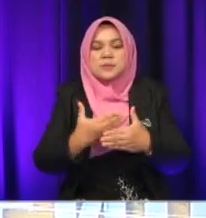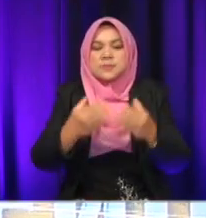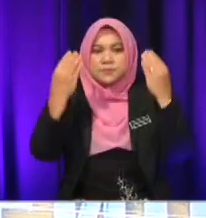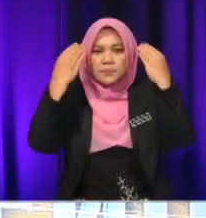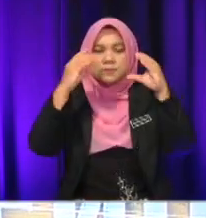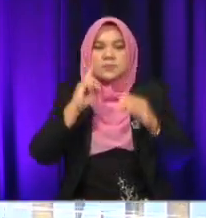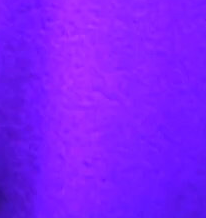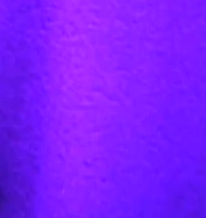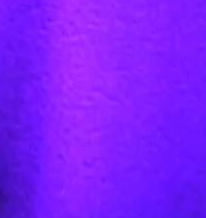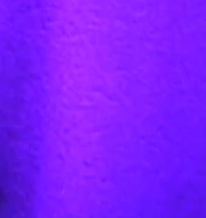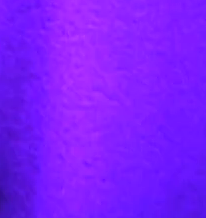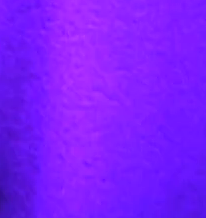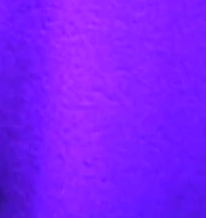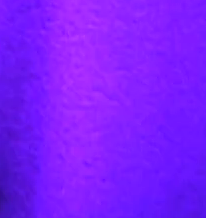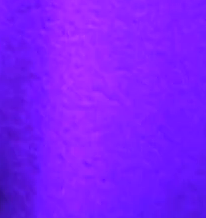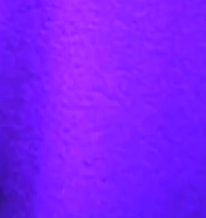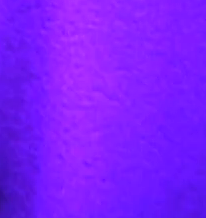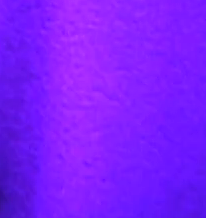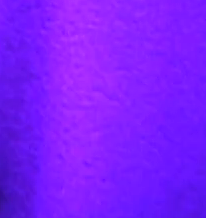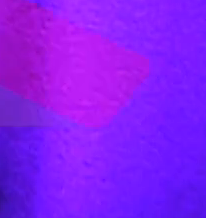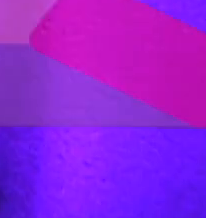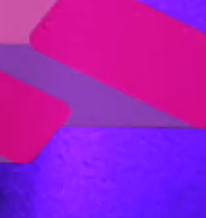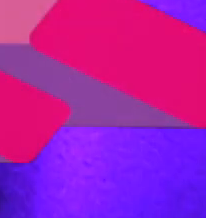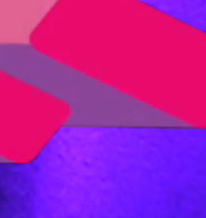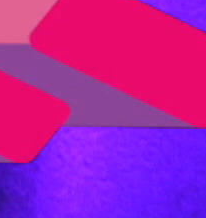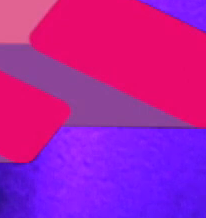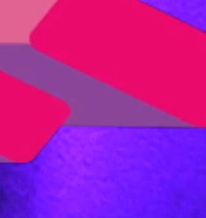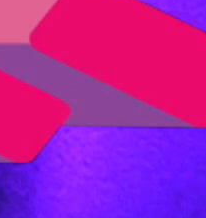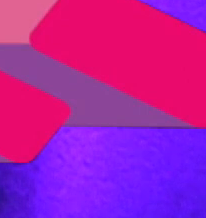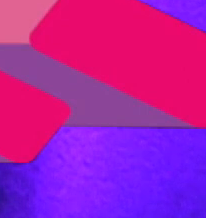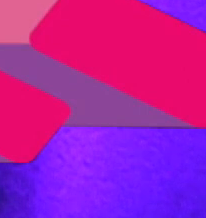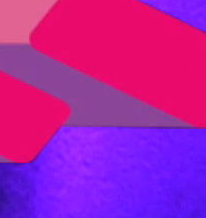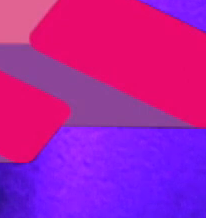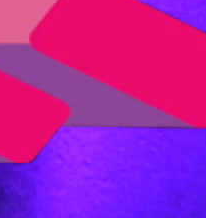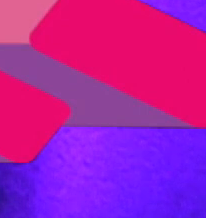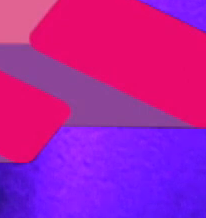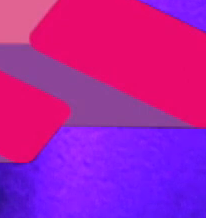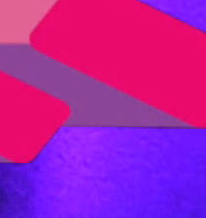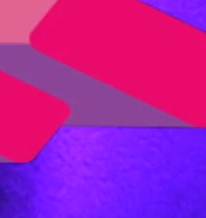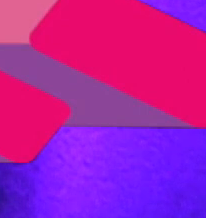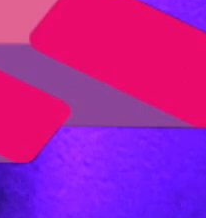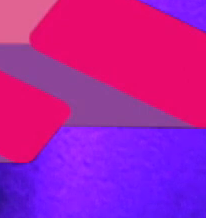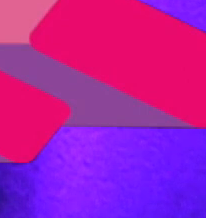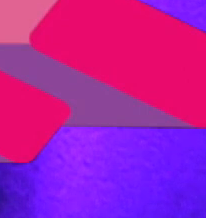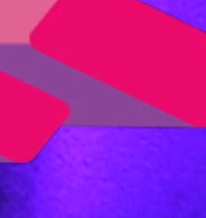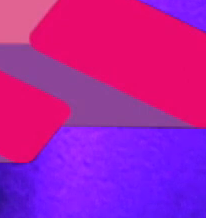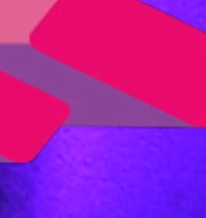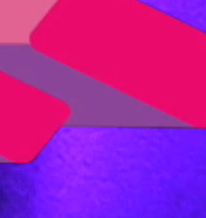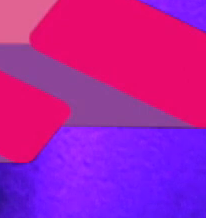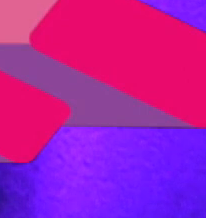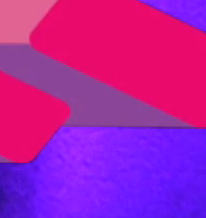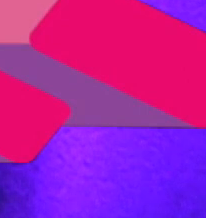Cikgu Nur Ziana Yuf dari SMK Dato' Ibrahim Yaakob Kampung Batu, Kuala Lumpur. Hai Cikgu Nur Ziana, sihat ke?